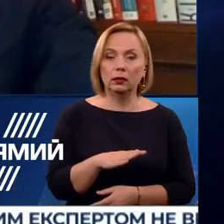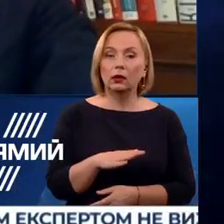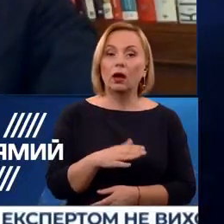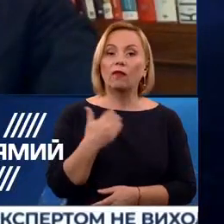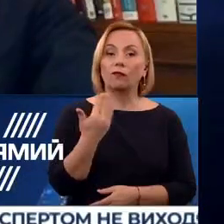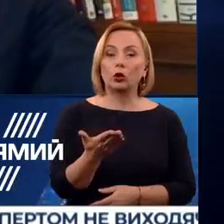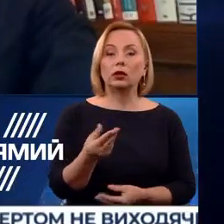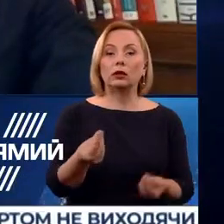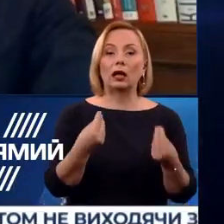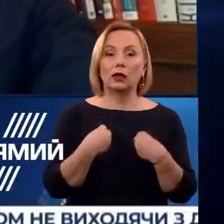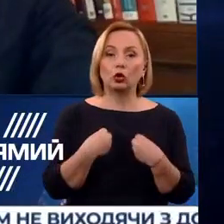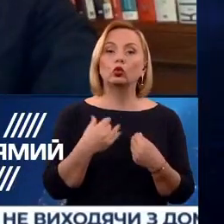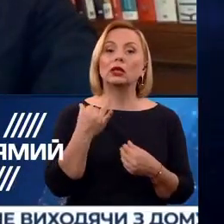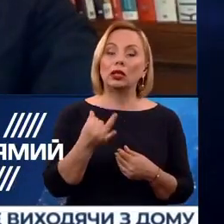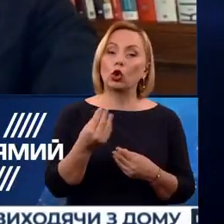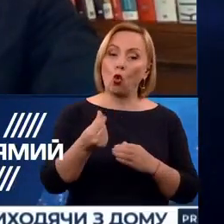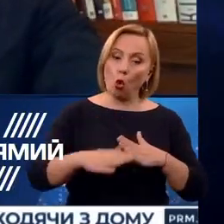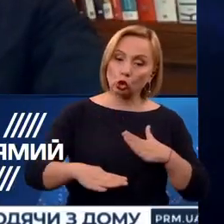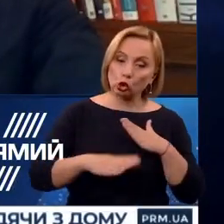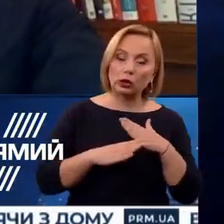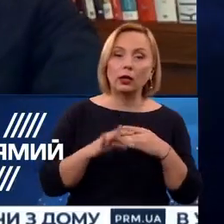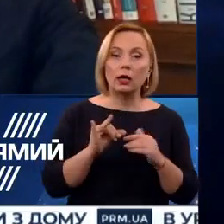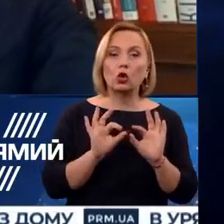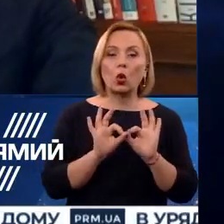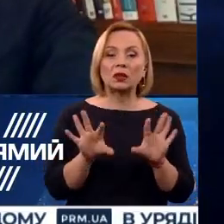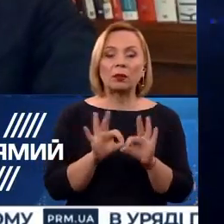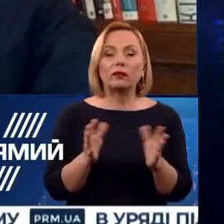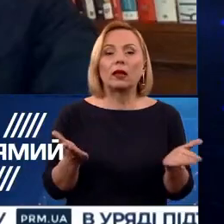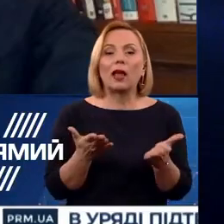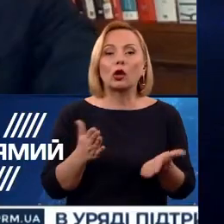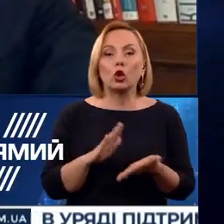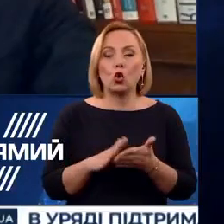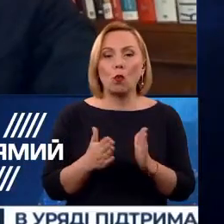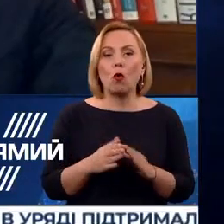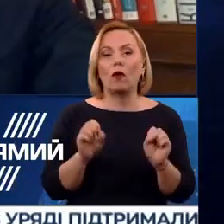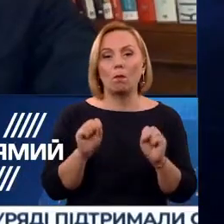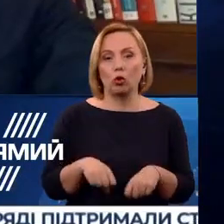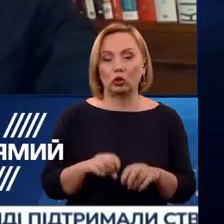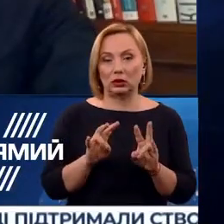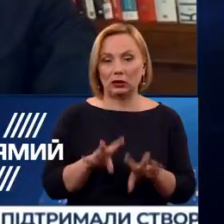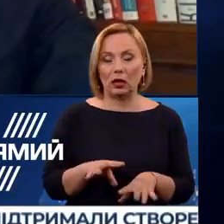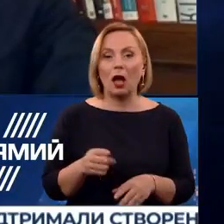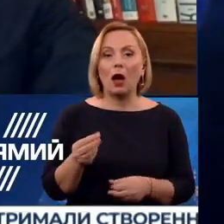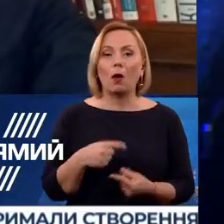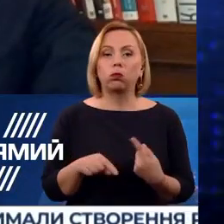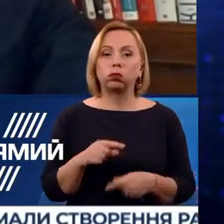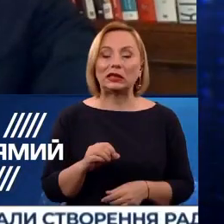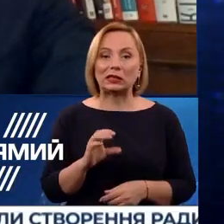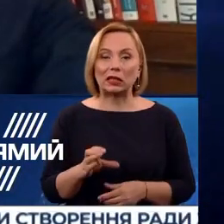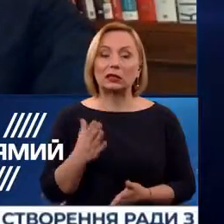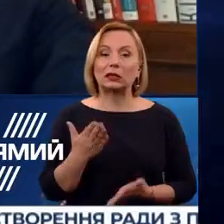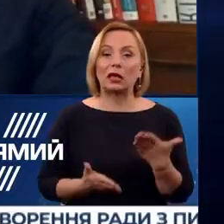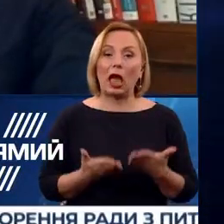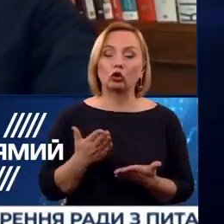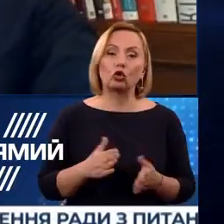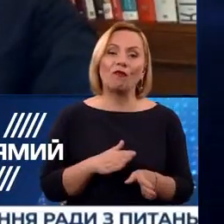боку надають і кошти, і так само розповідають, на яких умовах вони можуть залишатися на плаву бізнесу, я маю на увазі, якщо